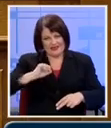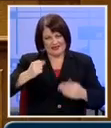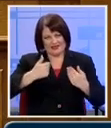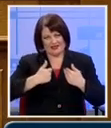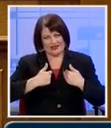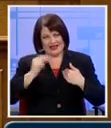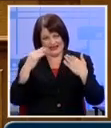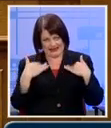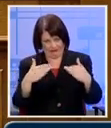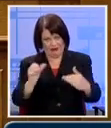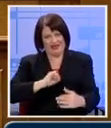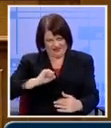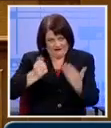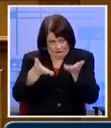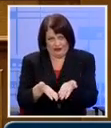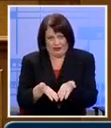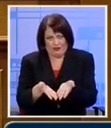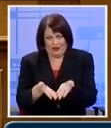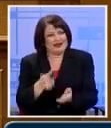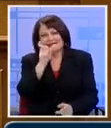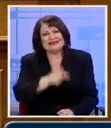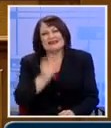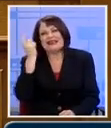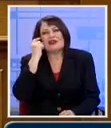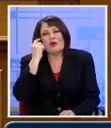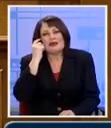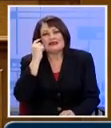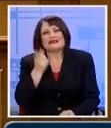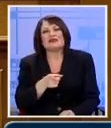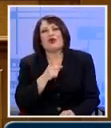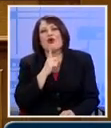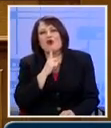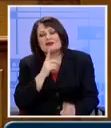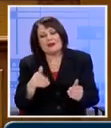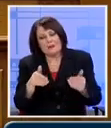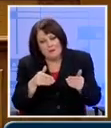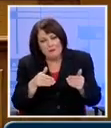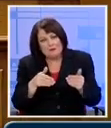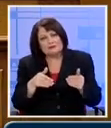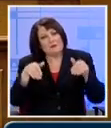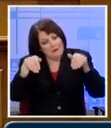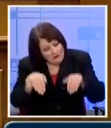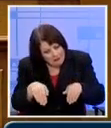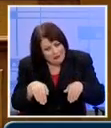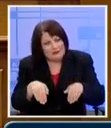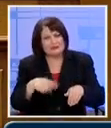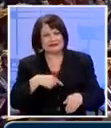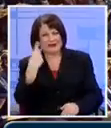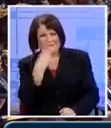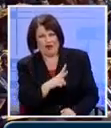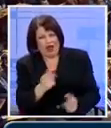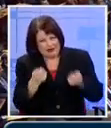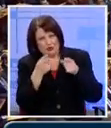το κοινοβούλιο, κύριε Τσίπρα? Έχετε την εντύπωση ότι θα υποκύψουμε στις ακραίες συμπεριφορές σας?